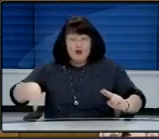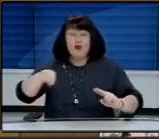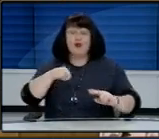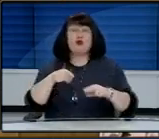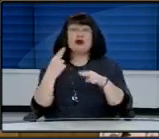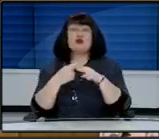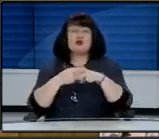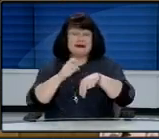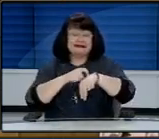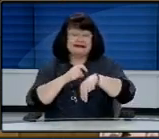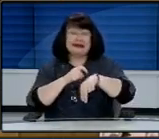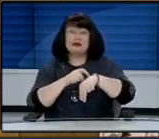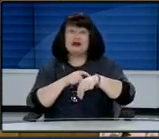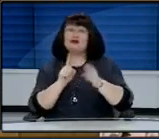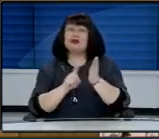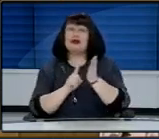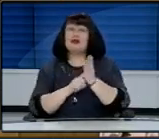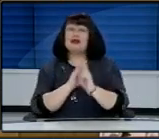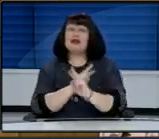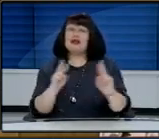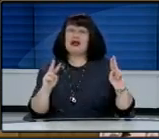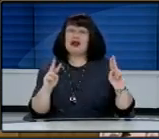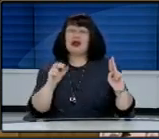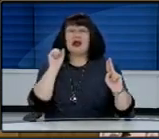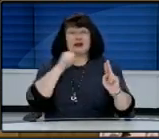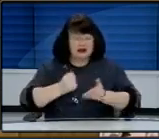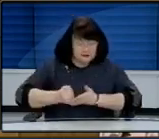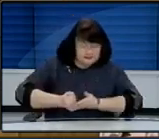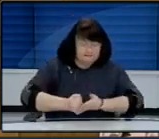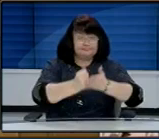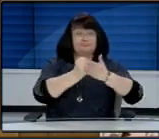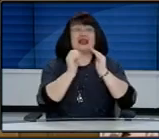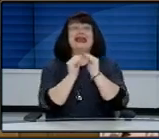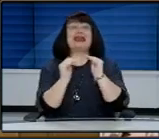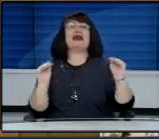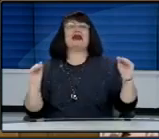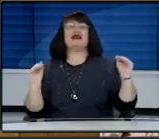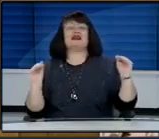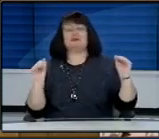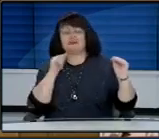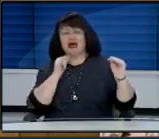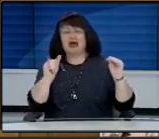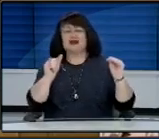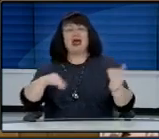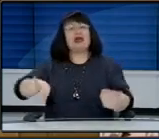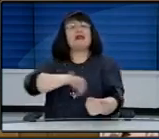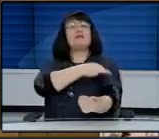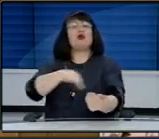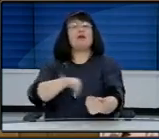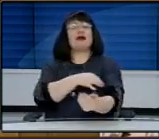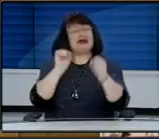τις κρίσιμες στιγμές. Στηρίζουμε σταθερά και ακλόνητα την ειρήνη και τη